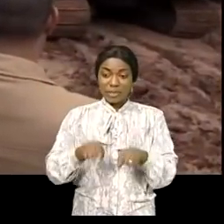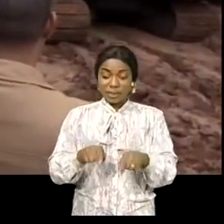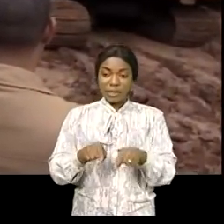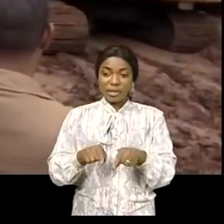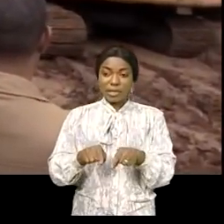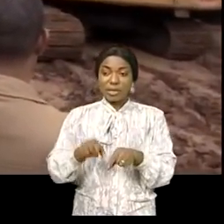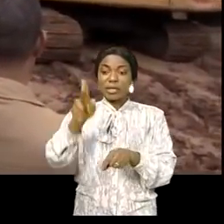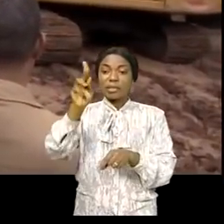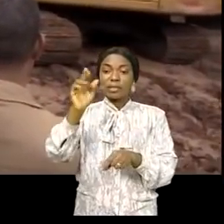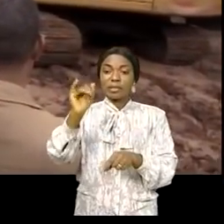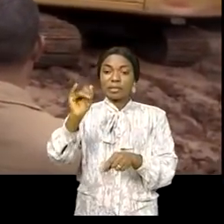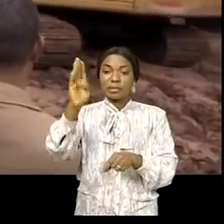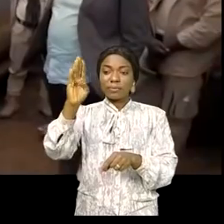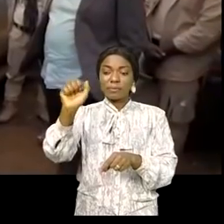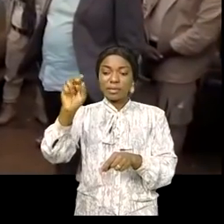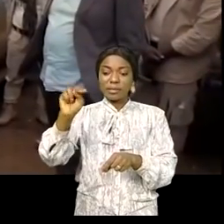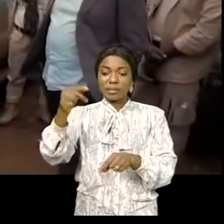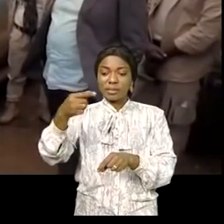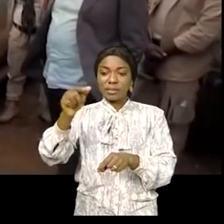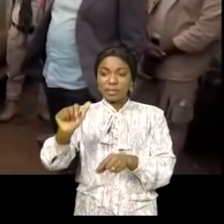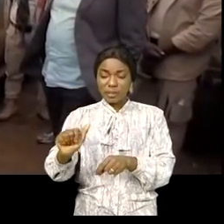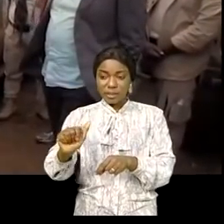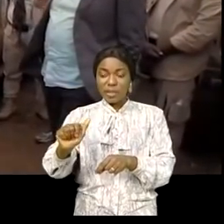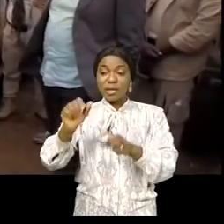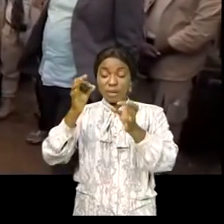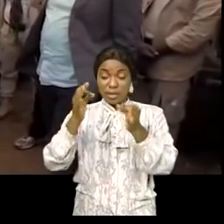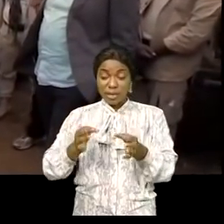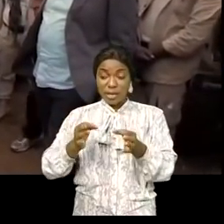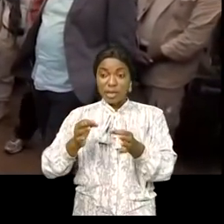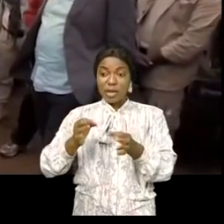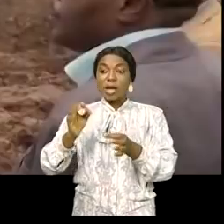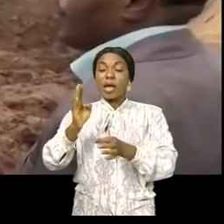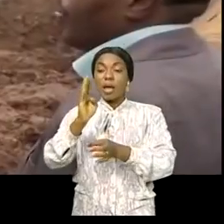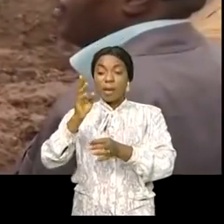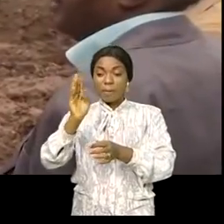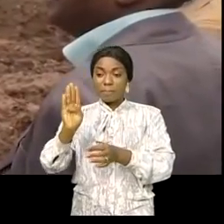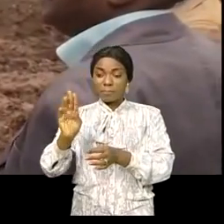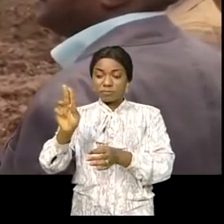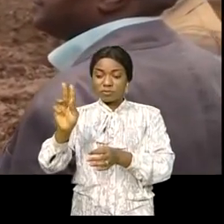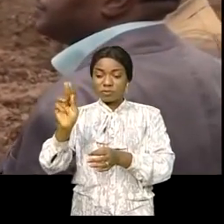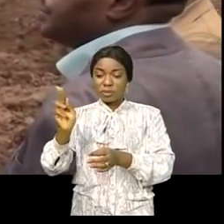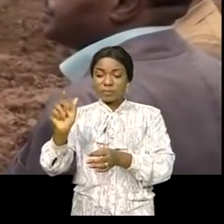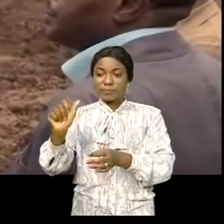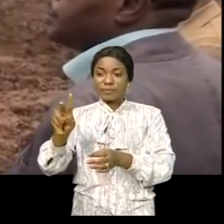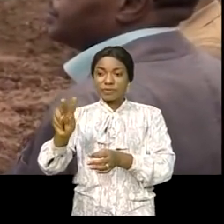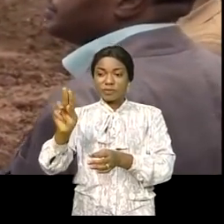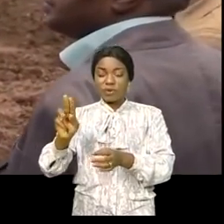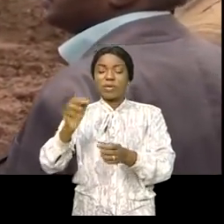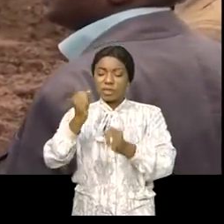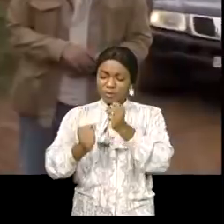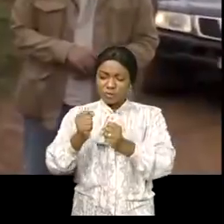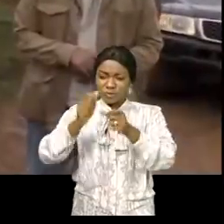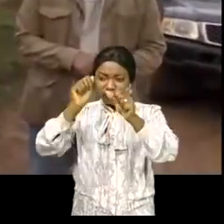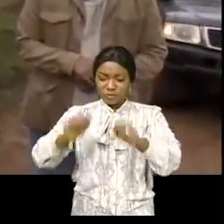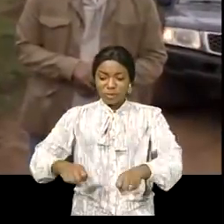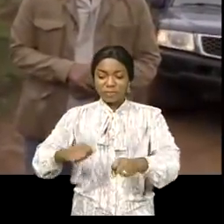une vingtaine de kilomètres de la cité minière de Kamituga. De Bukavu jusqu'à Kamituga, les véhicules font désormais 7 heures. Le